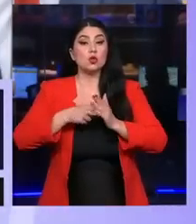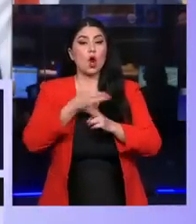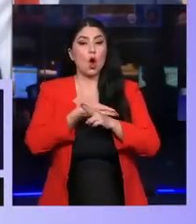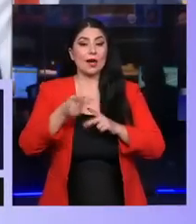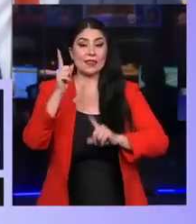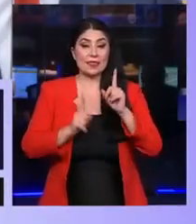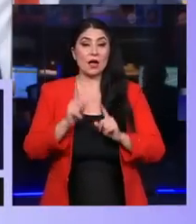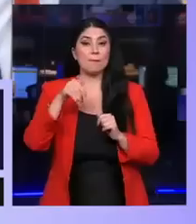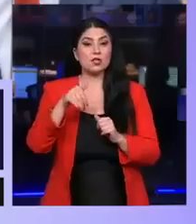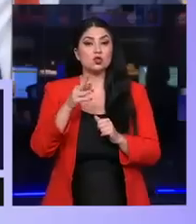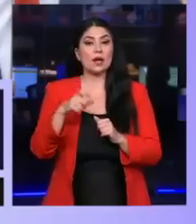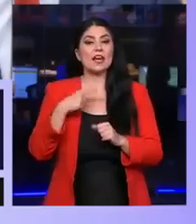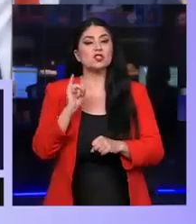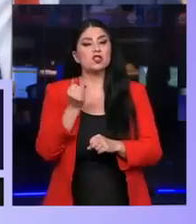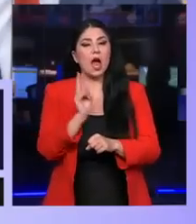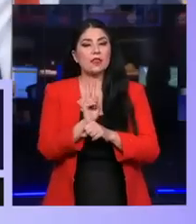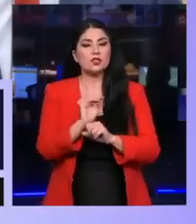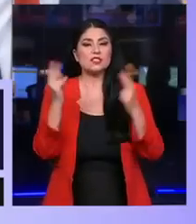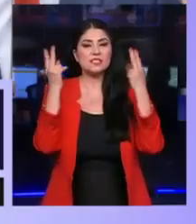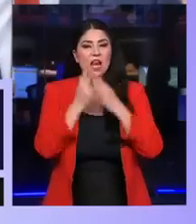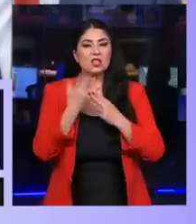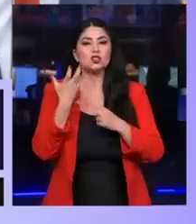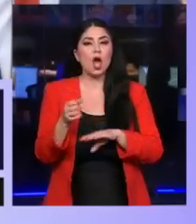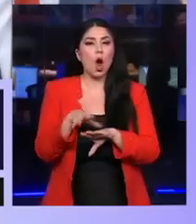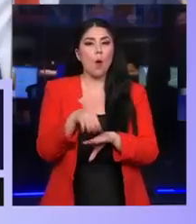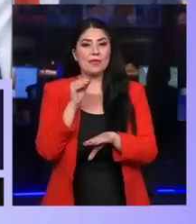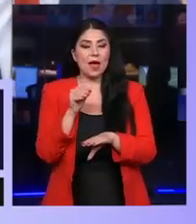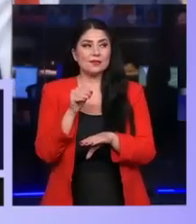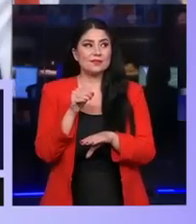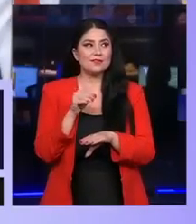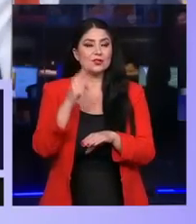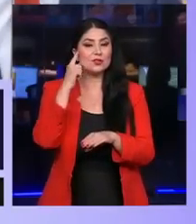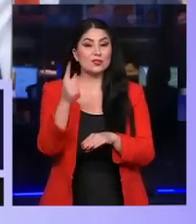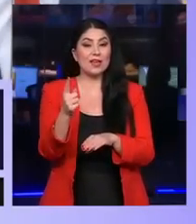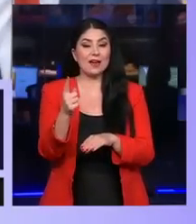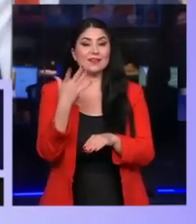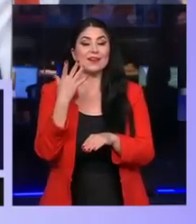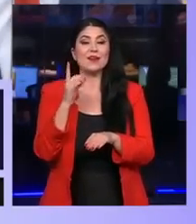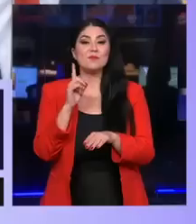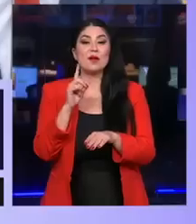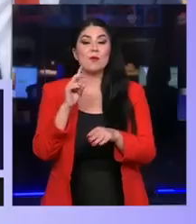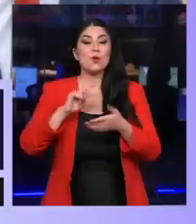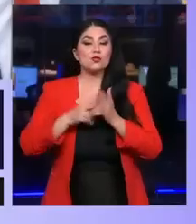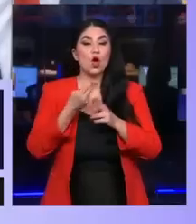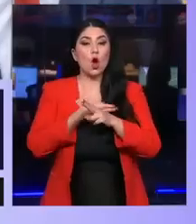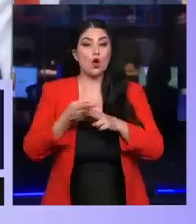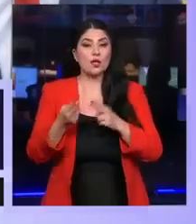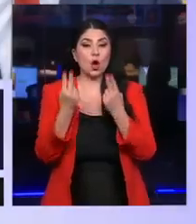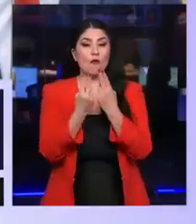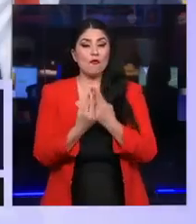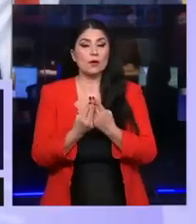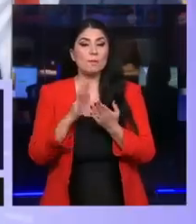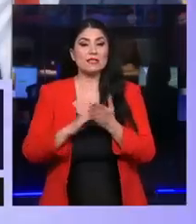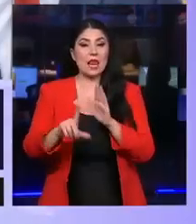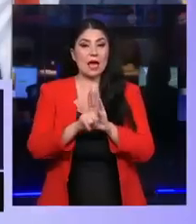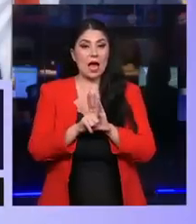dacă Marcel Ciolacu era și el atent și înțelegea ce a plagiat, știa că varianta corectă, conform cu temeiul legal